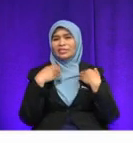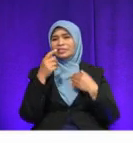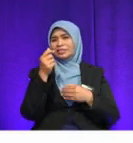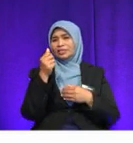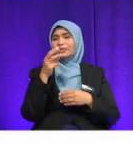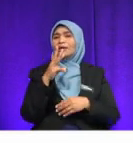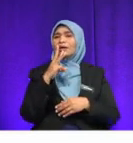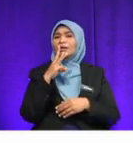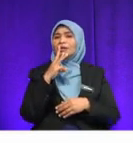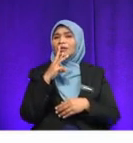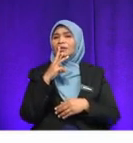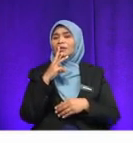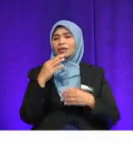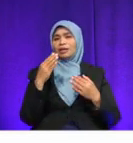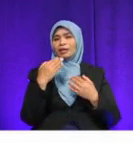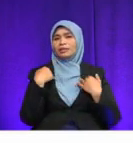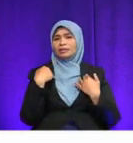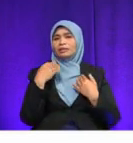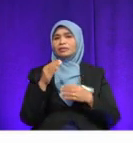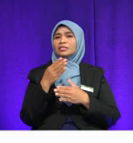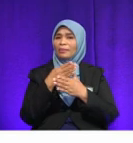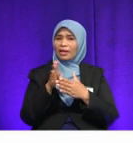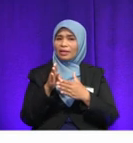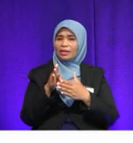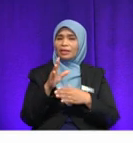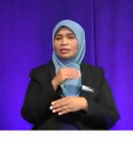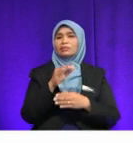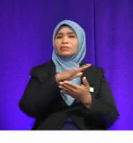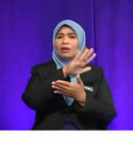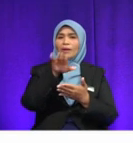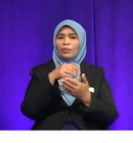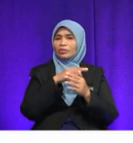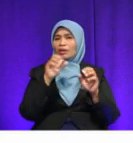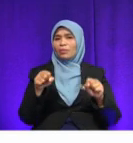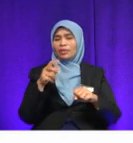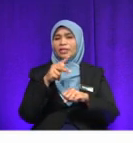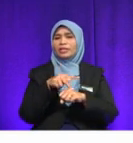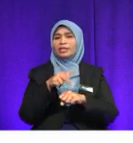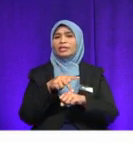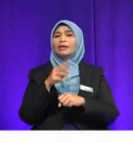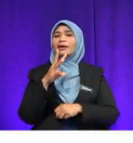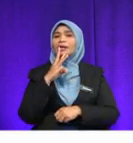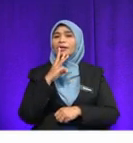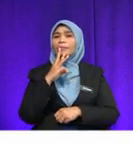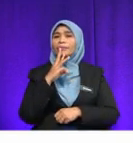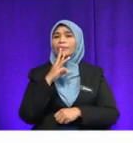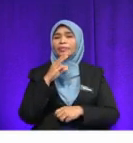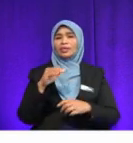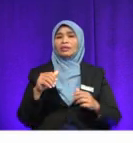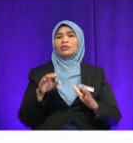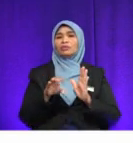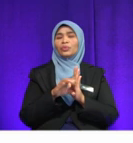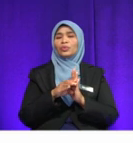tidak boleh terkena air dan juga seluruh anggota wudhu tidak boleh terkena dengan air Oke sekarang kita tengok pula anggota